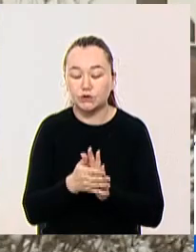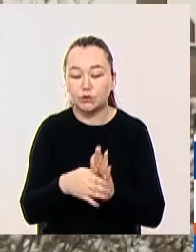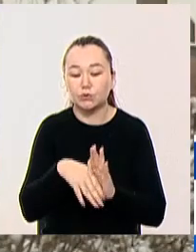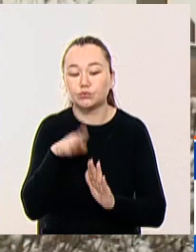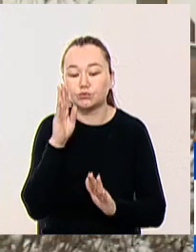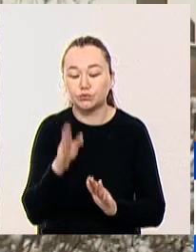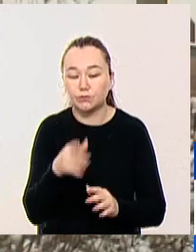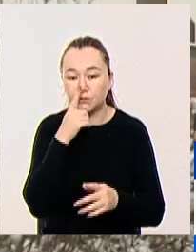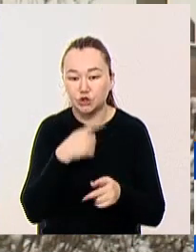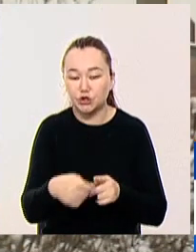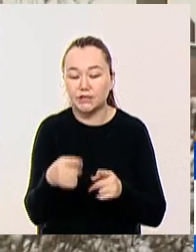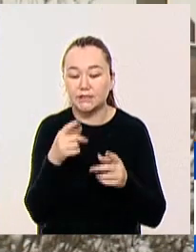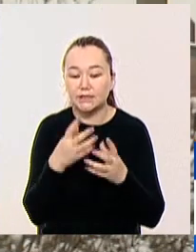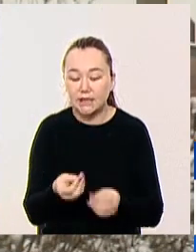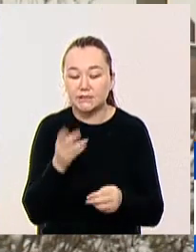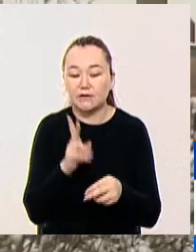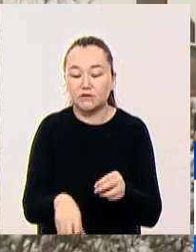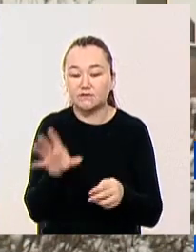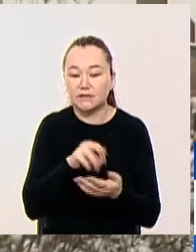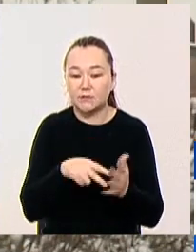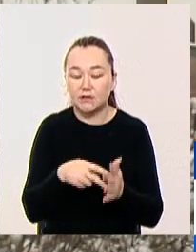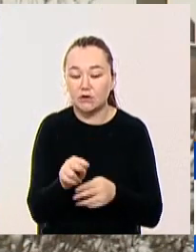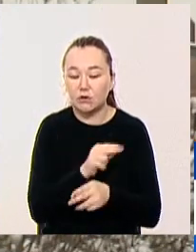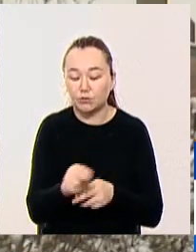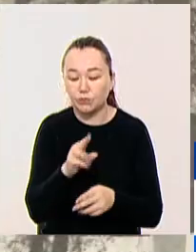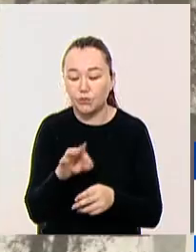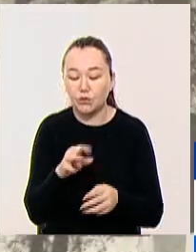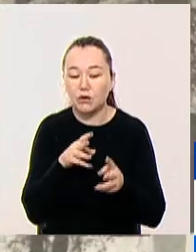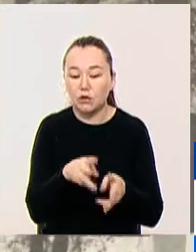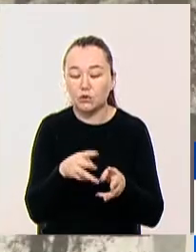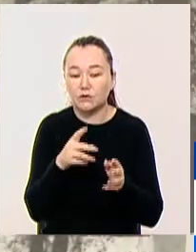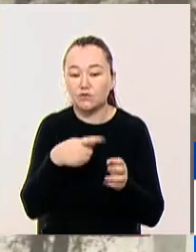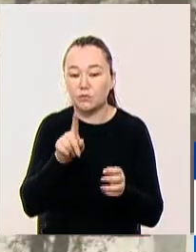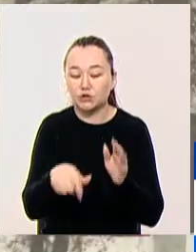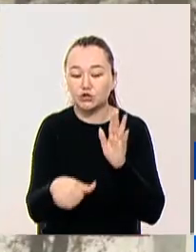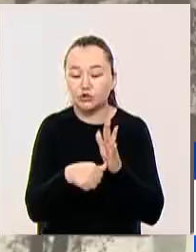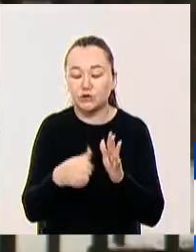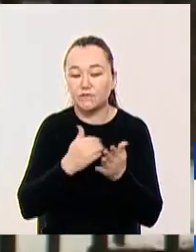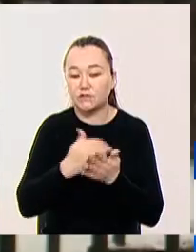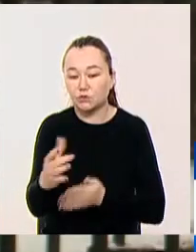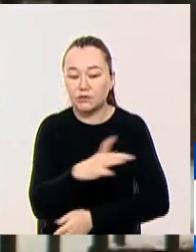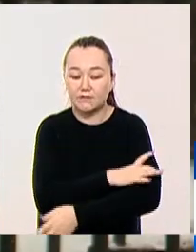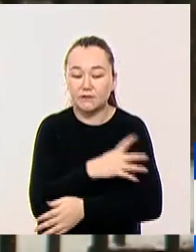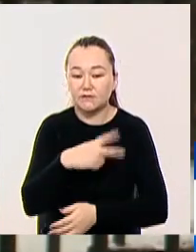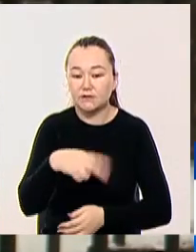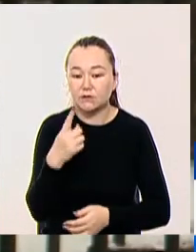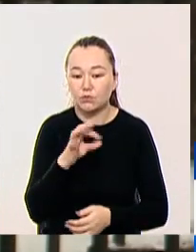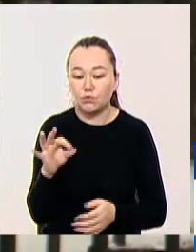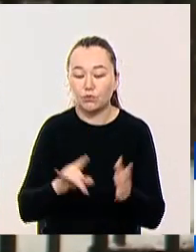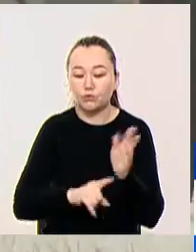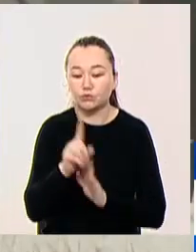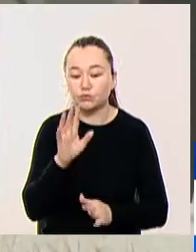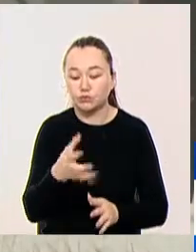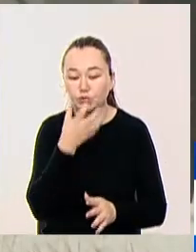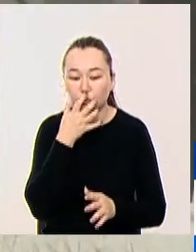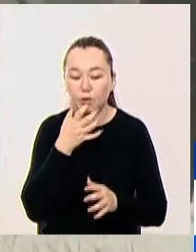В ближайшие часы планируется завершить все плановые работы по котлу номер 6 высокого давления и запустить его в 21:00. Тогда подача